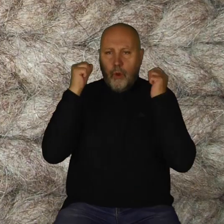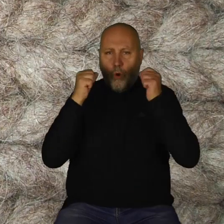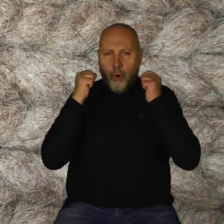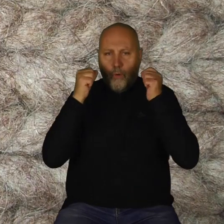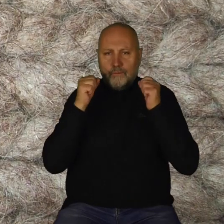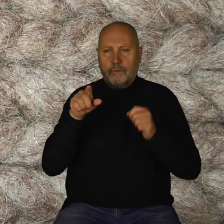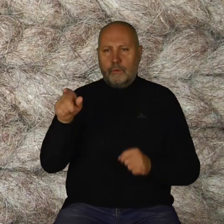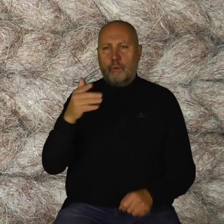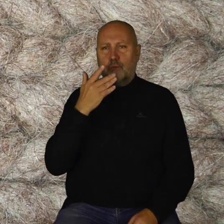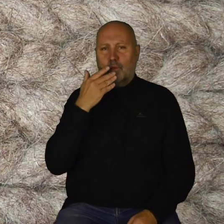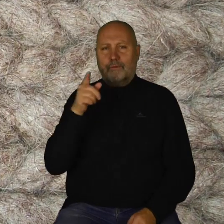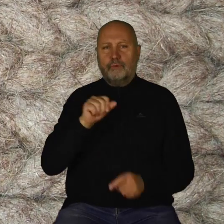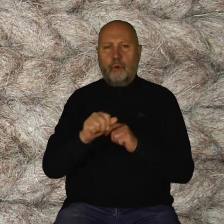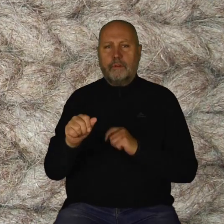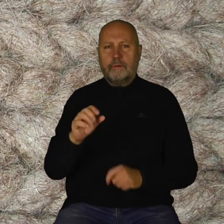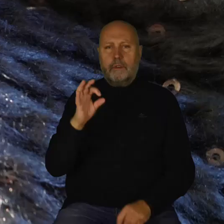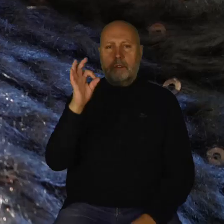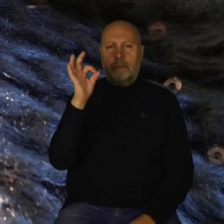owczej